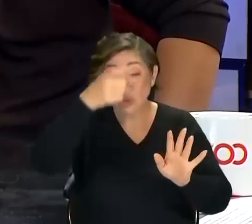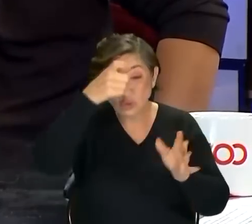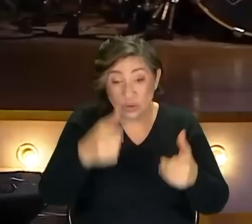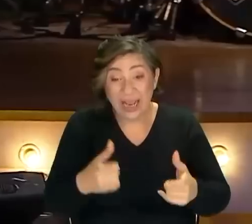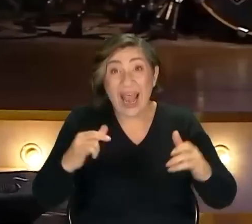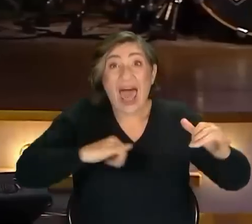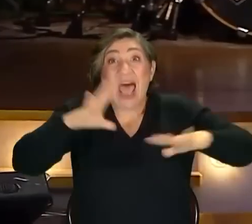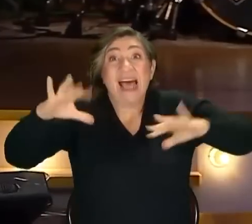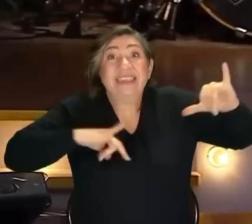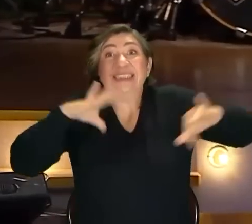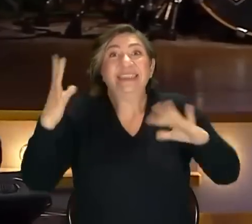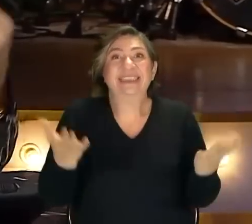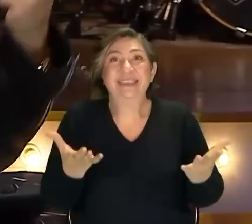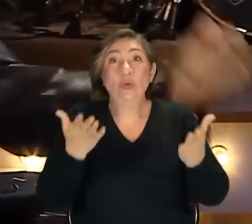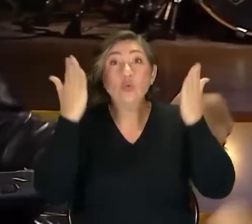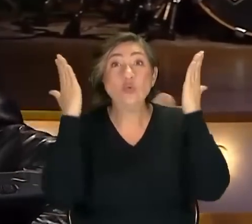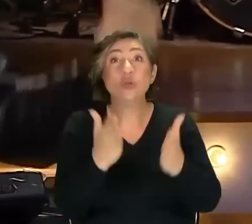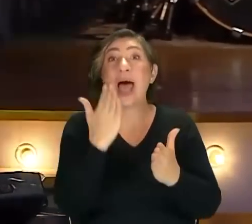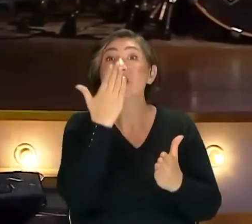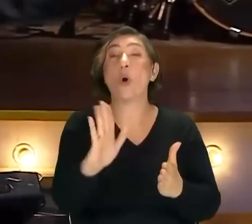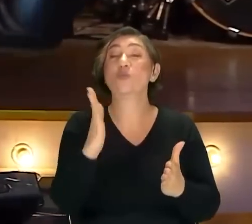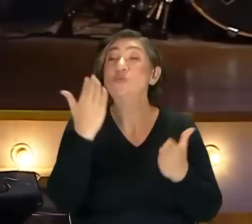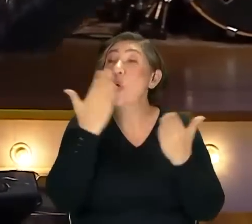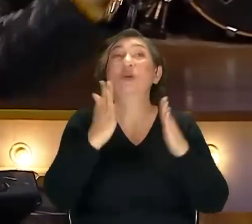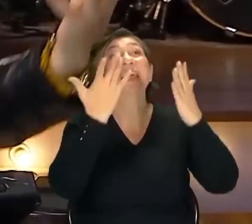memleketinde rahatsız. Allah. Ulan yok